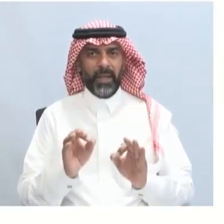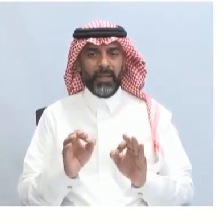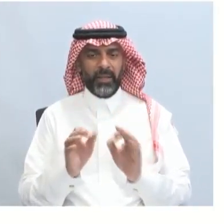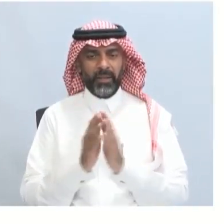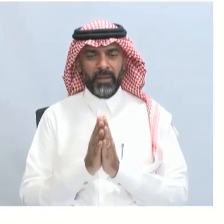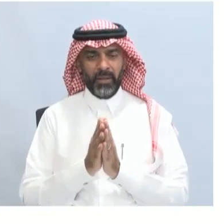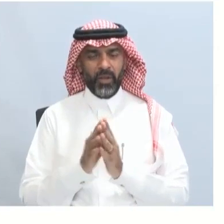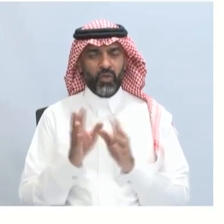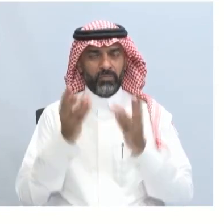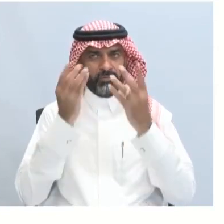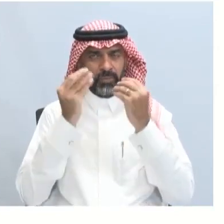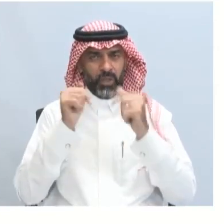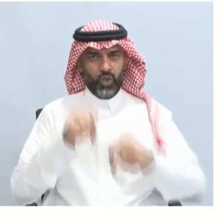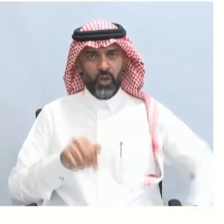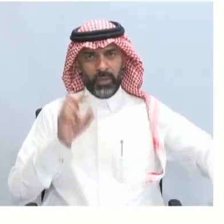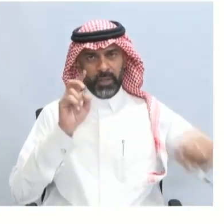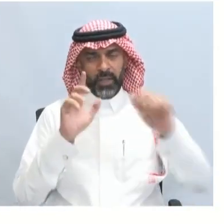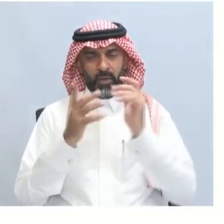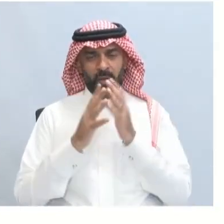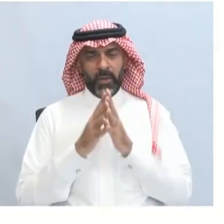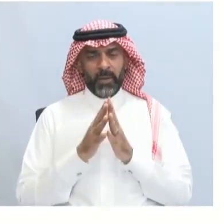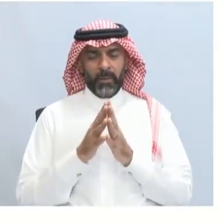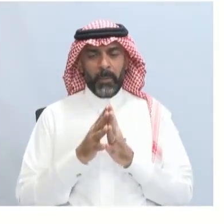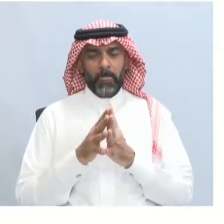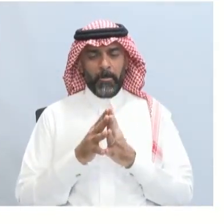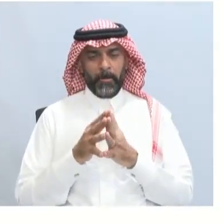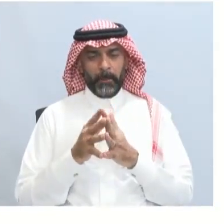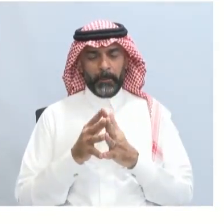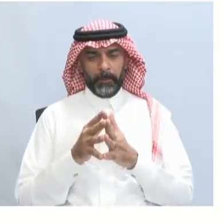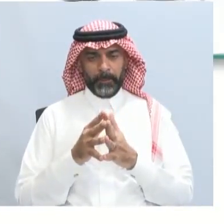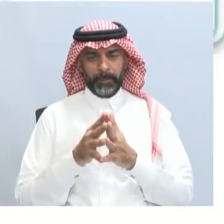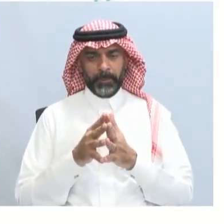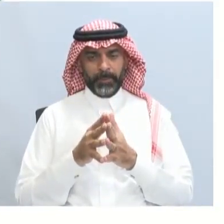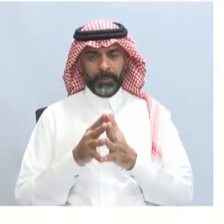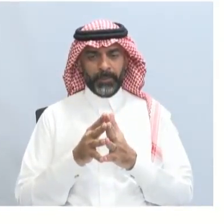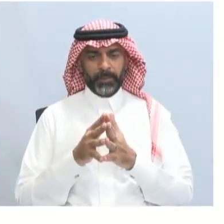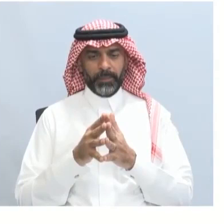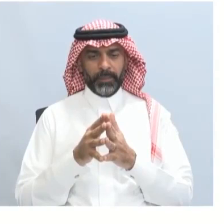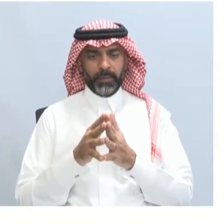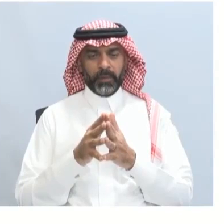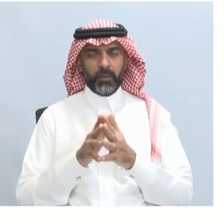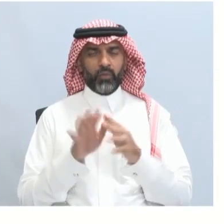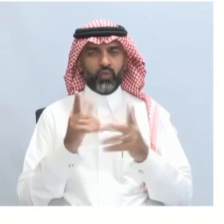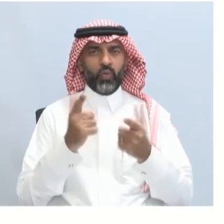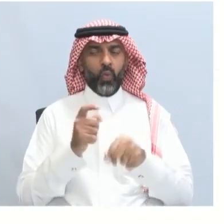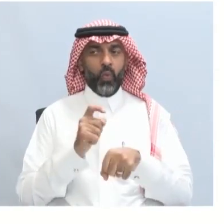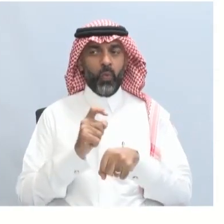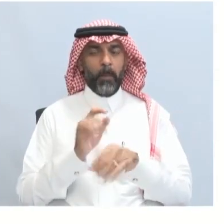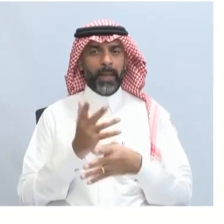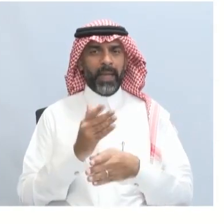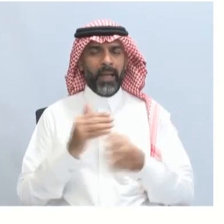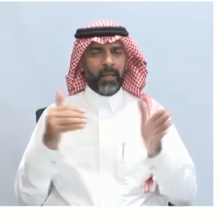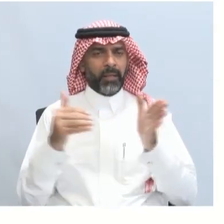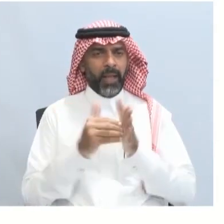وماذا سناخذ يتوقع منك اخي الطالب واختي الطالبه في نهايه الدرس ان تكون قادرا على ان تبين وقت